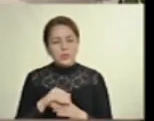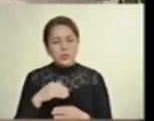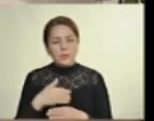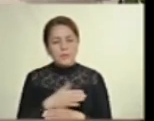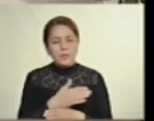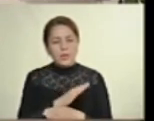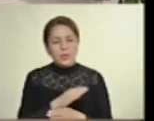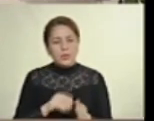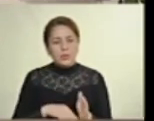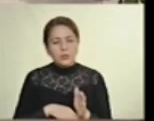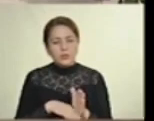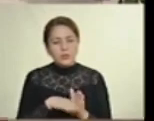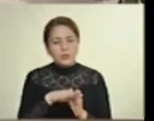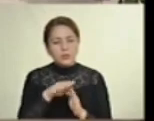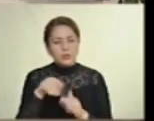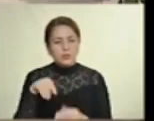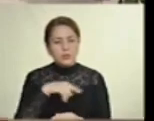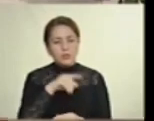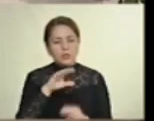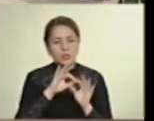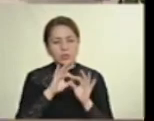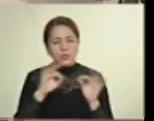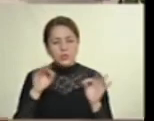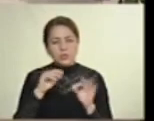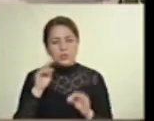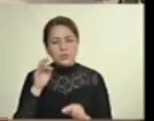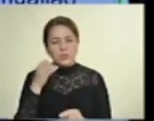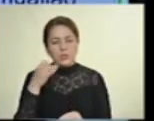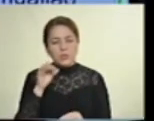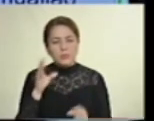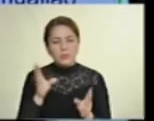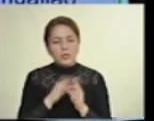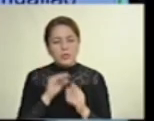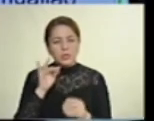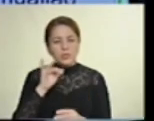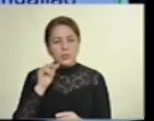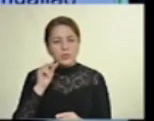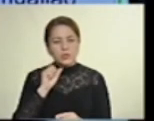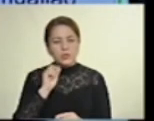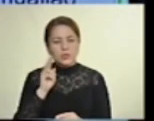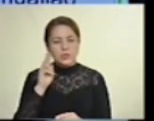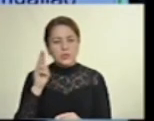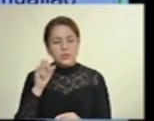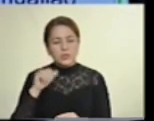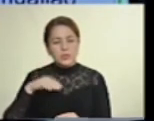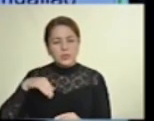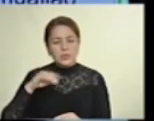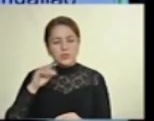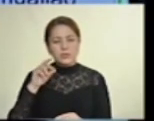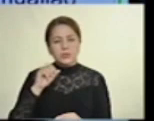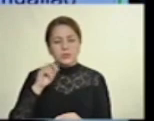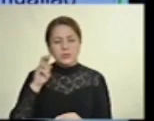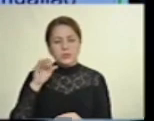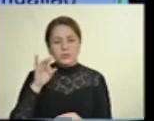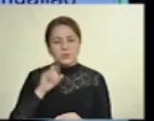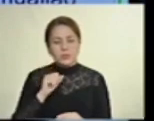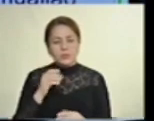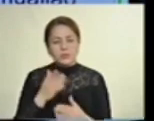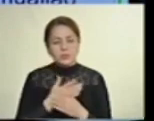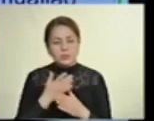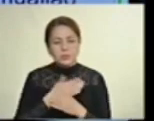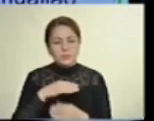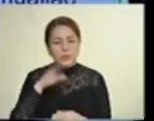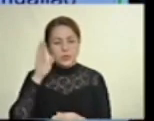Gazlar pufakdan ingichka nay bilan ichakka, undan jabra yoriqlari orqali suvga